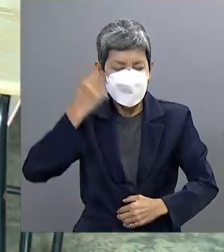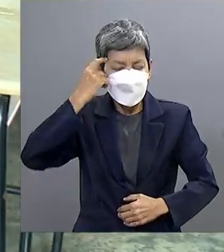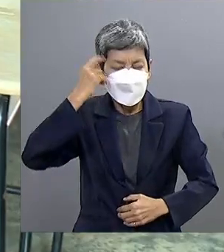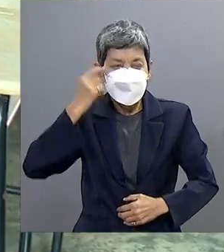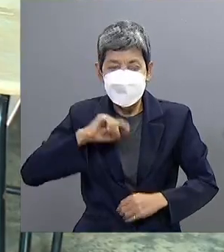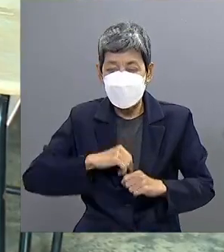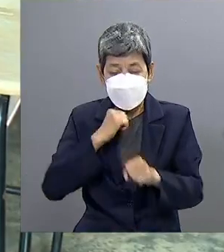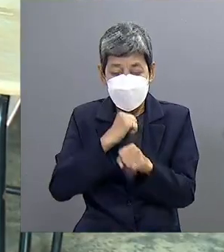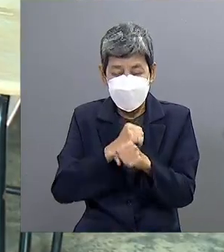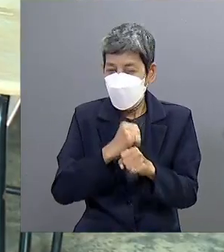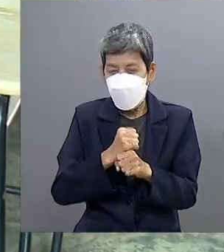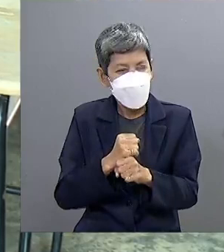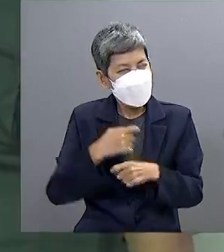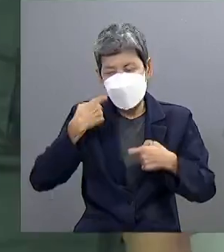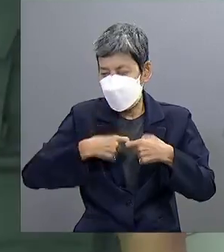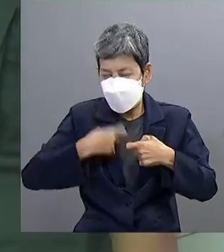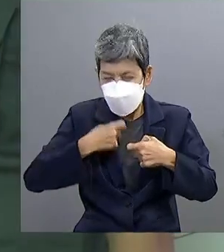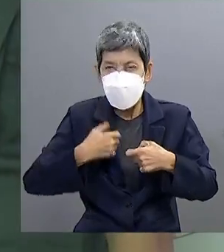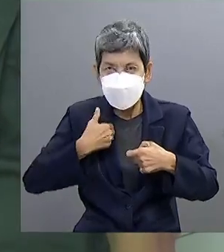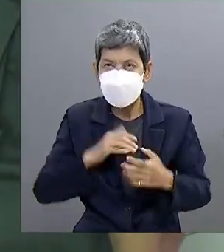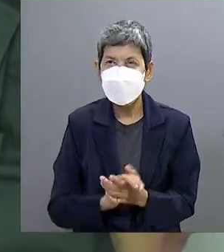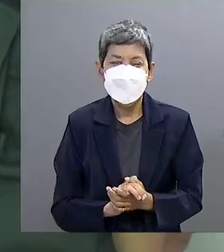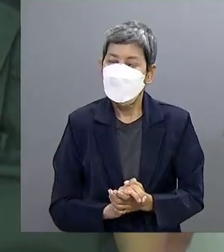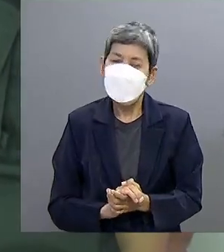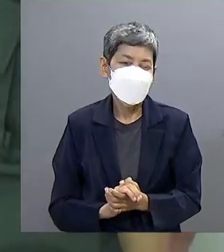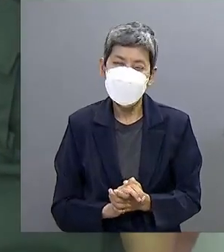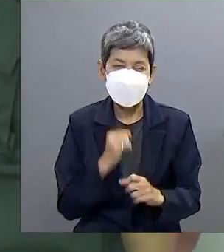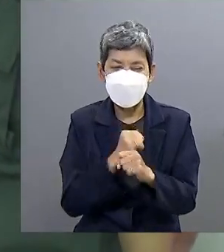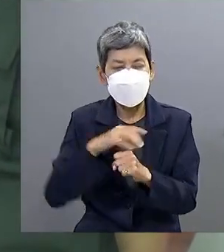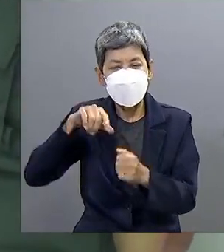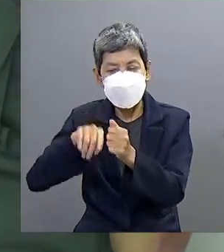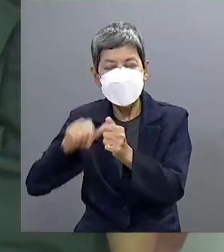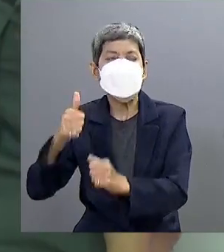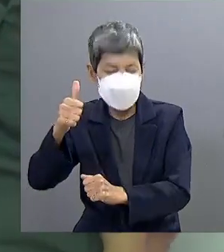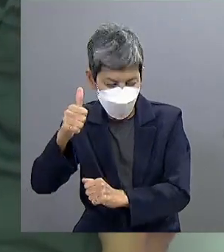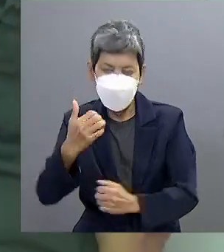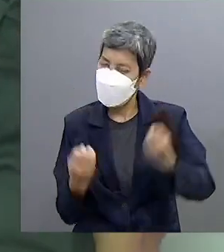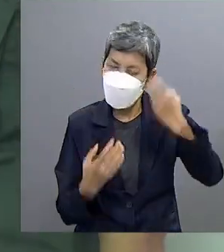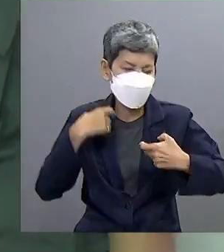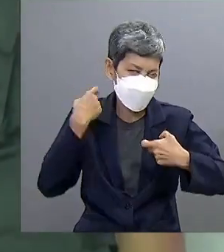ไปด้วยความยากลำบากไม่สุขสบายเหมือนทำงานในเมือง